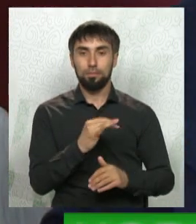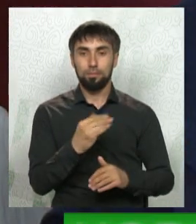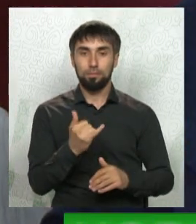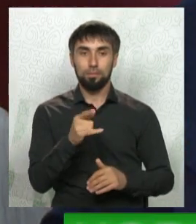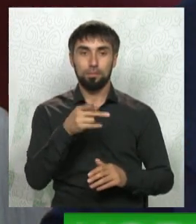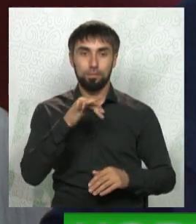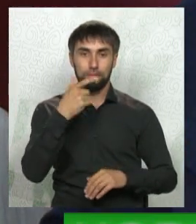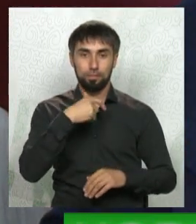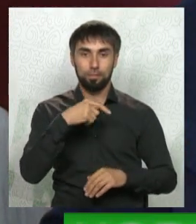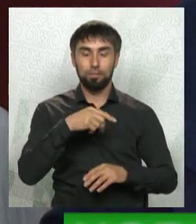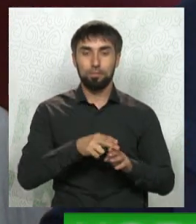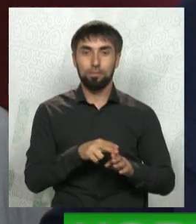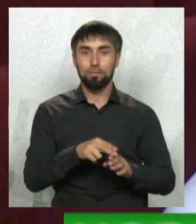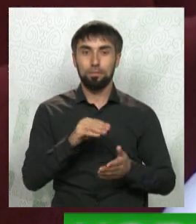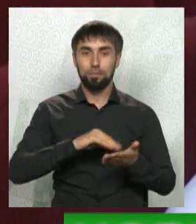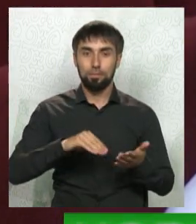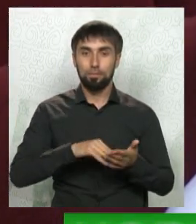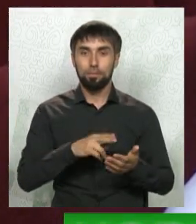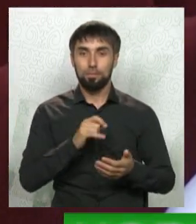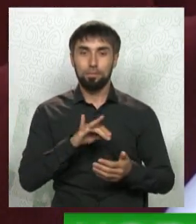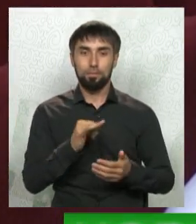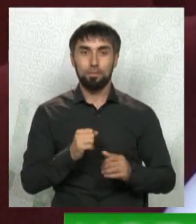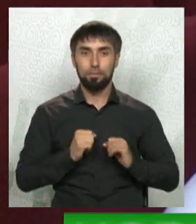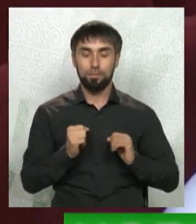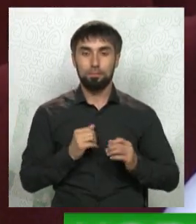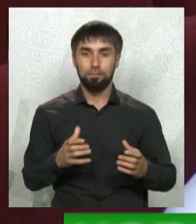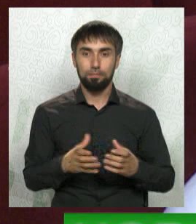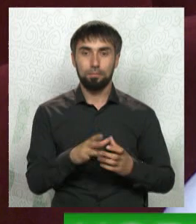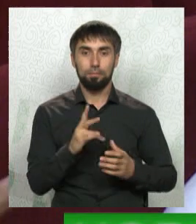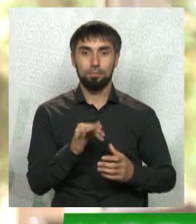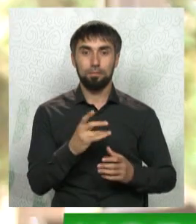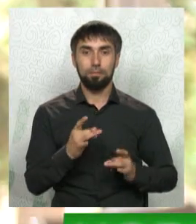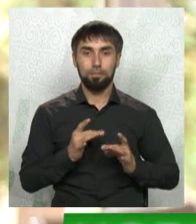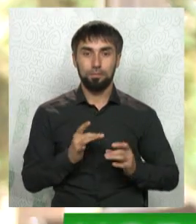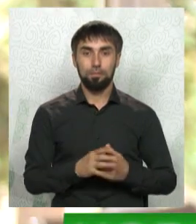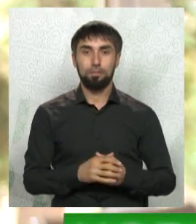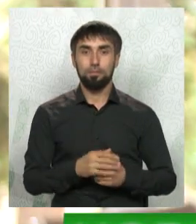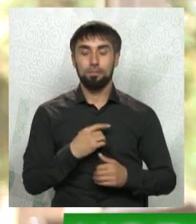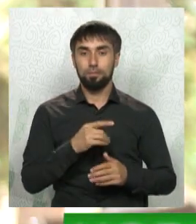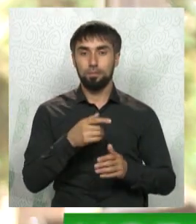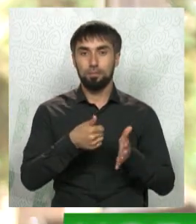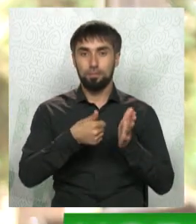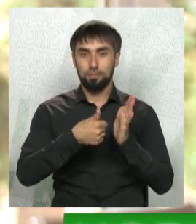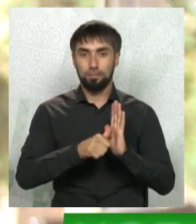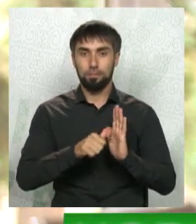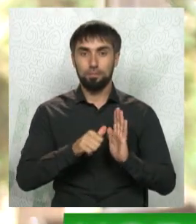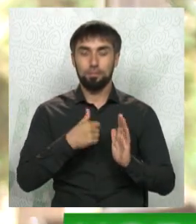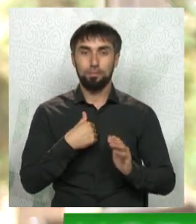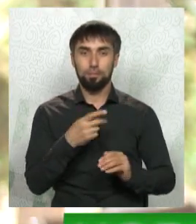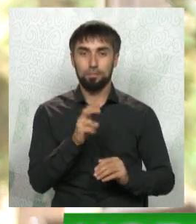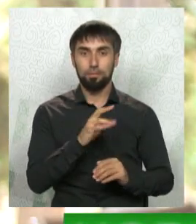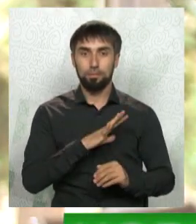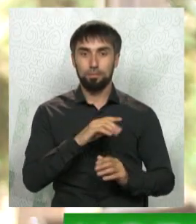про себя повторяют аяты, пытаются собраться и не нервничать. Ахшира и хаус, школа хаус. У